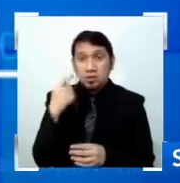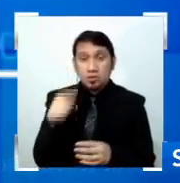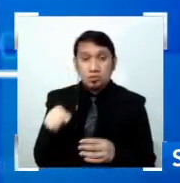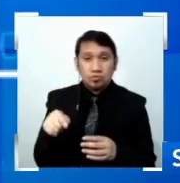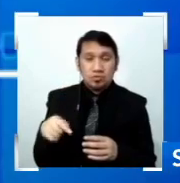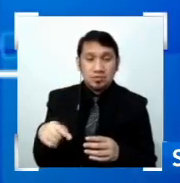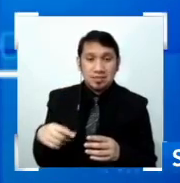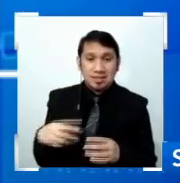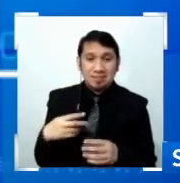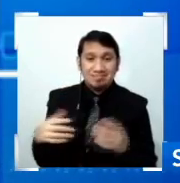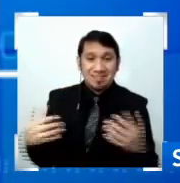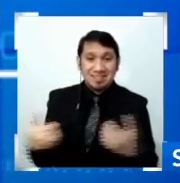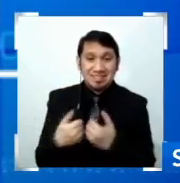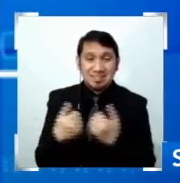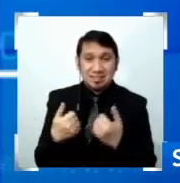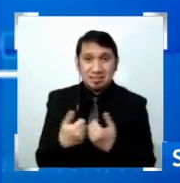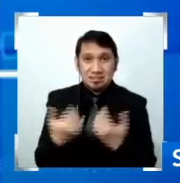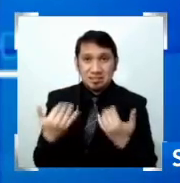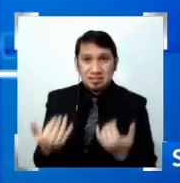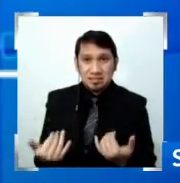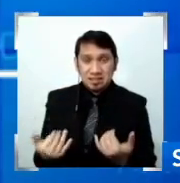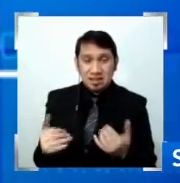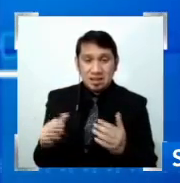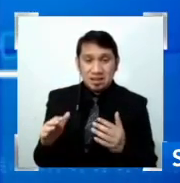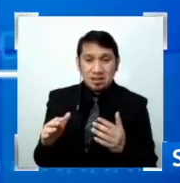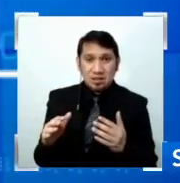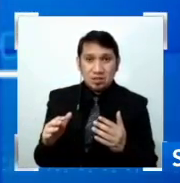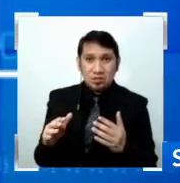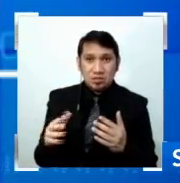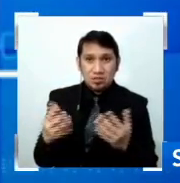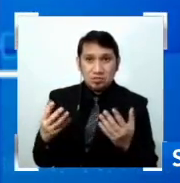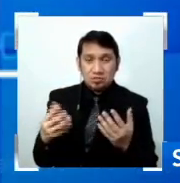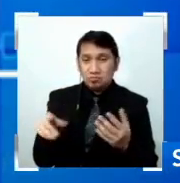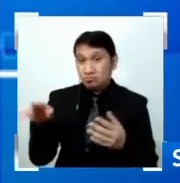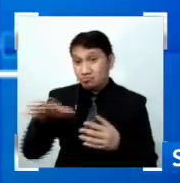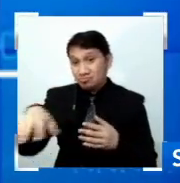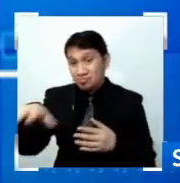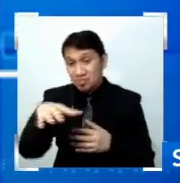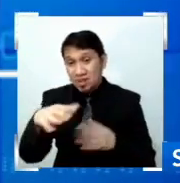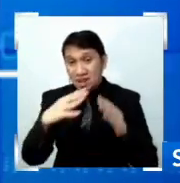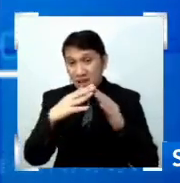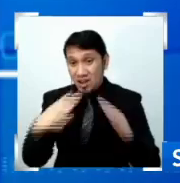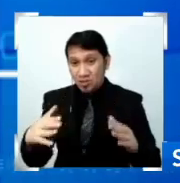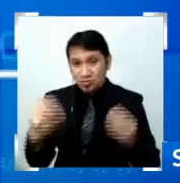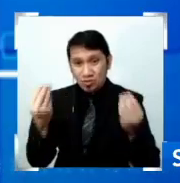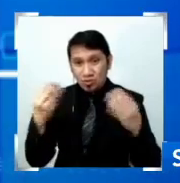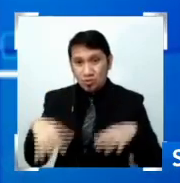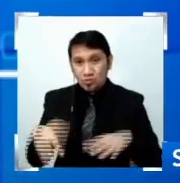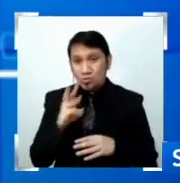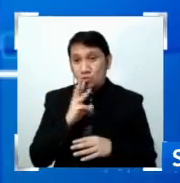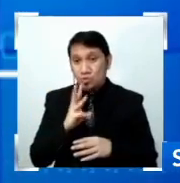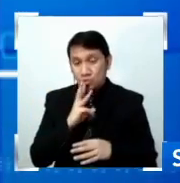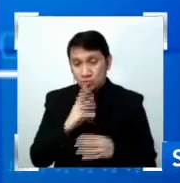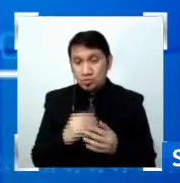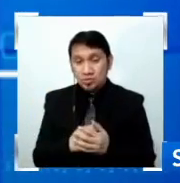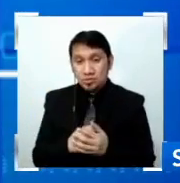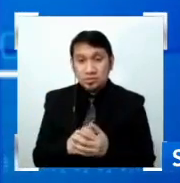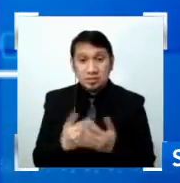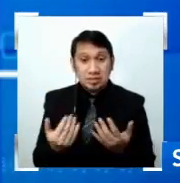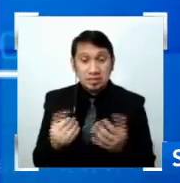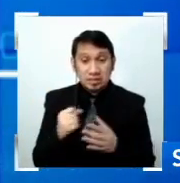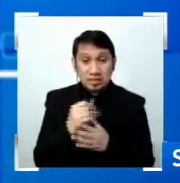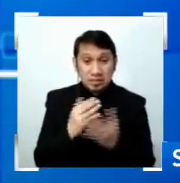drainage. Humina o kaya'y nawala ang tubig sa mga katabing bahay at establishmento. May ilang residenteng sinamantala